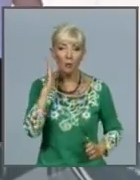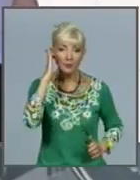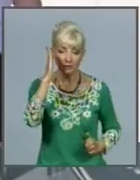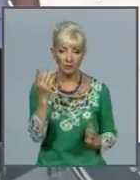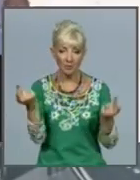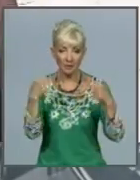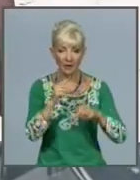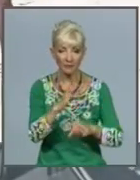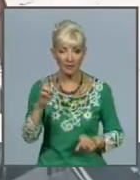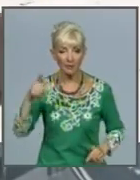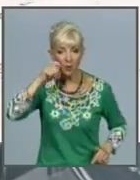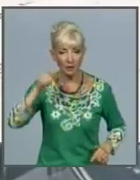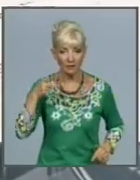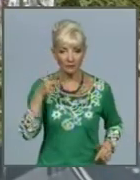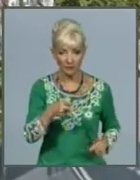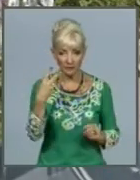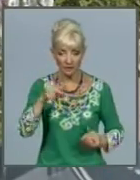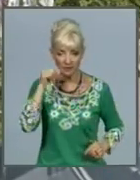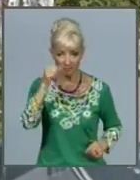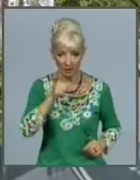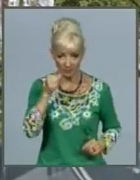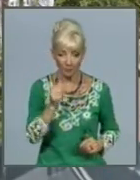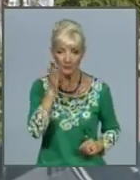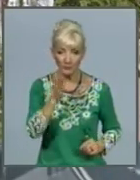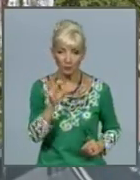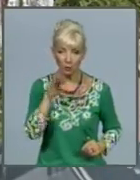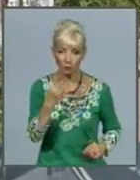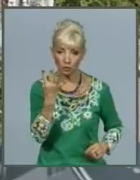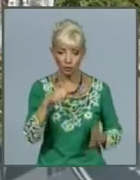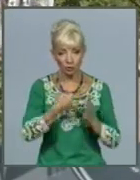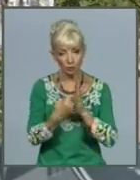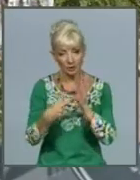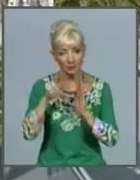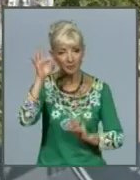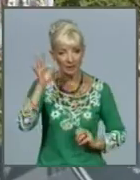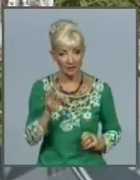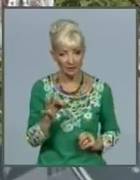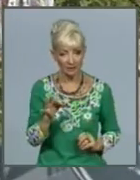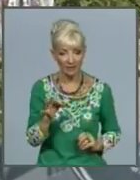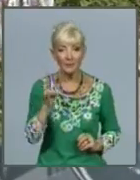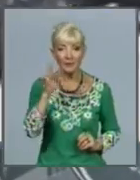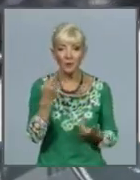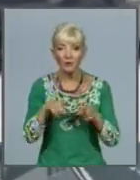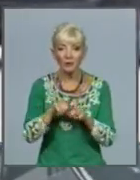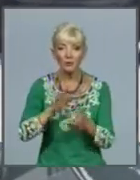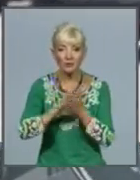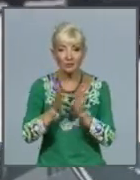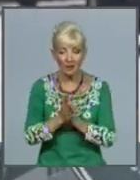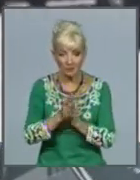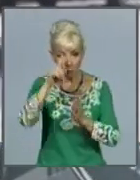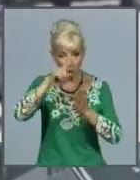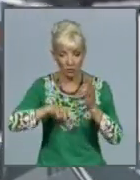у 2020 році складе від 4 до 7%. А у такій ситуації, переконані економісти,